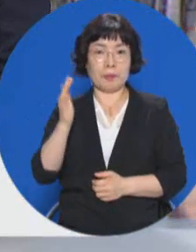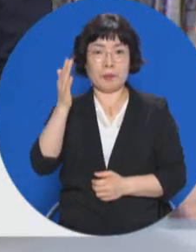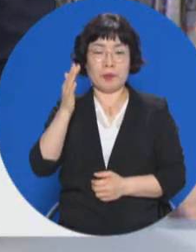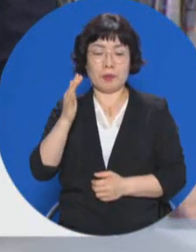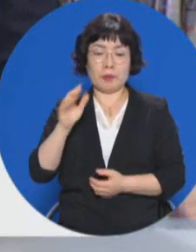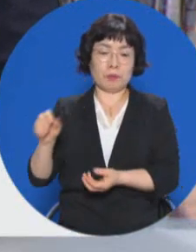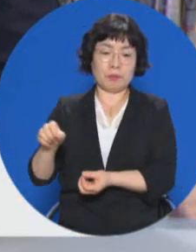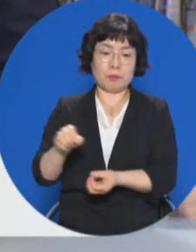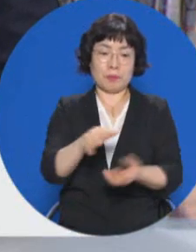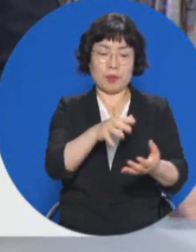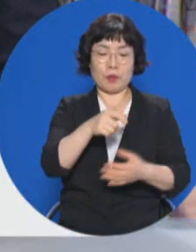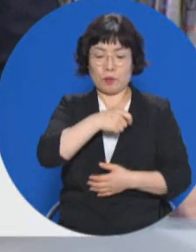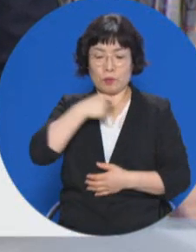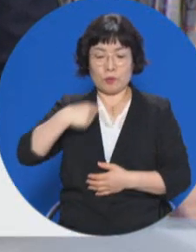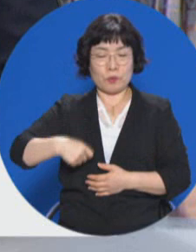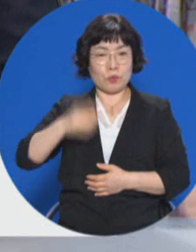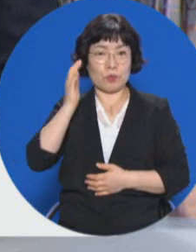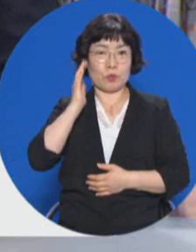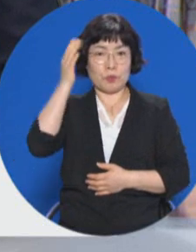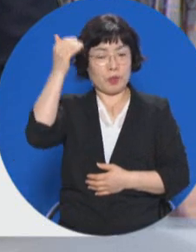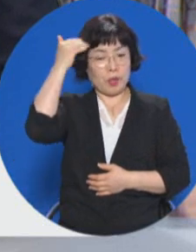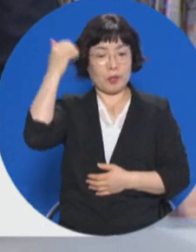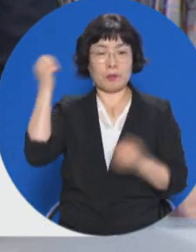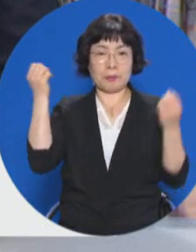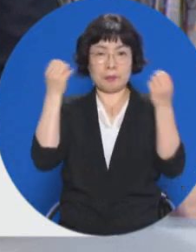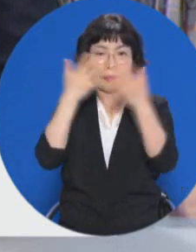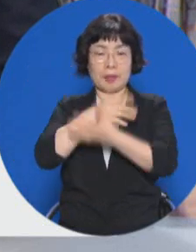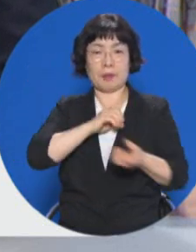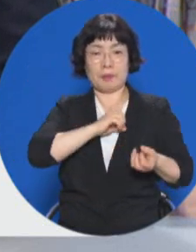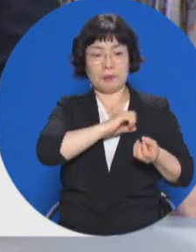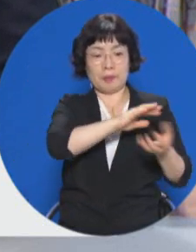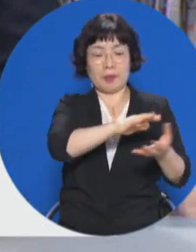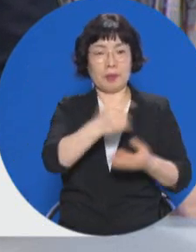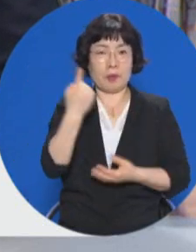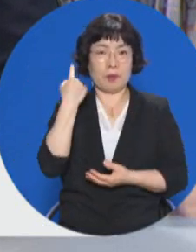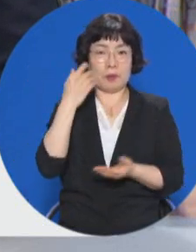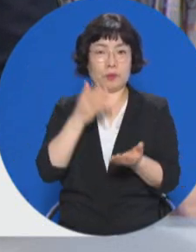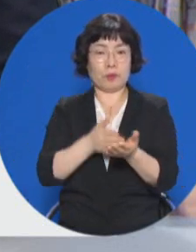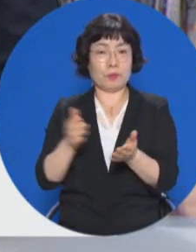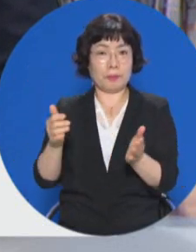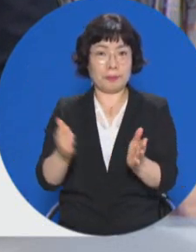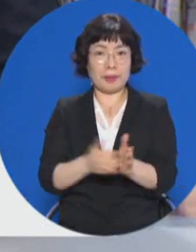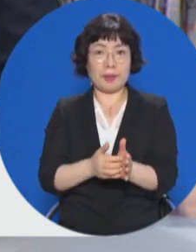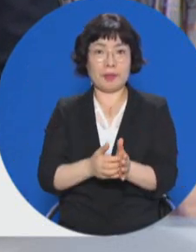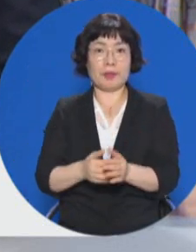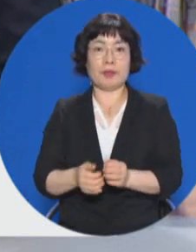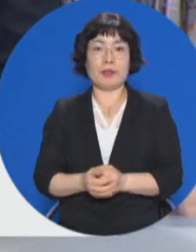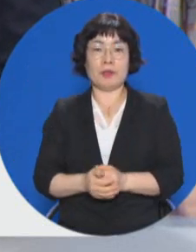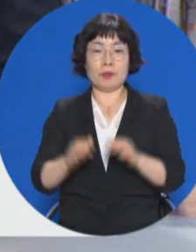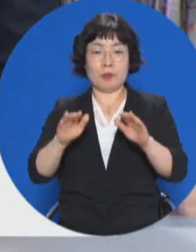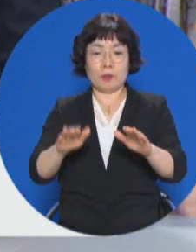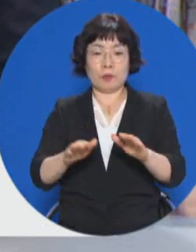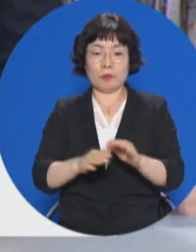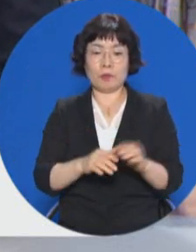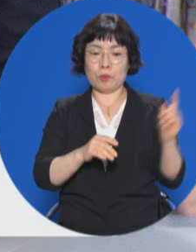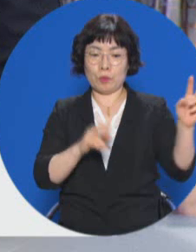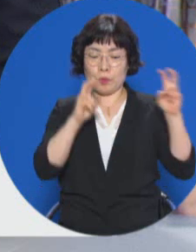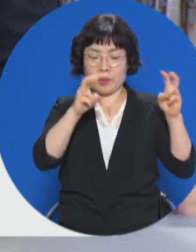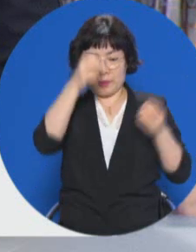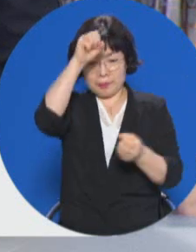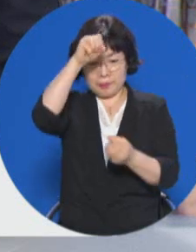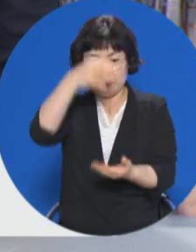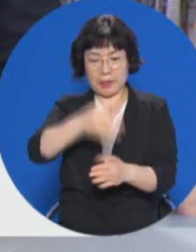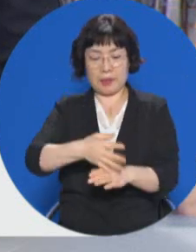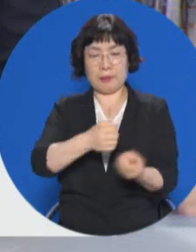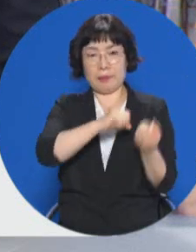업체가 중국산 미역을 한국산으로 속여서 납품해왔다는 의혹 어제 전해드렸습니다. 오늘 오뚜기는 사과문을